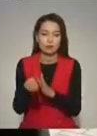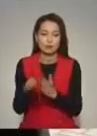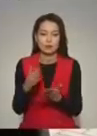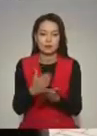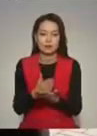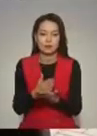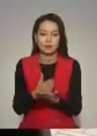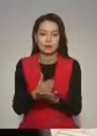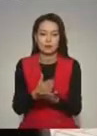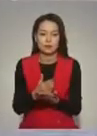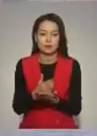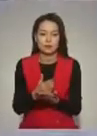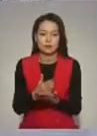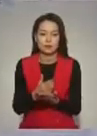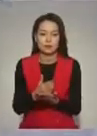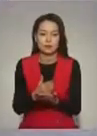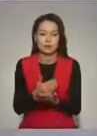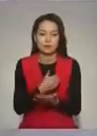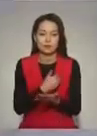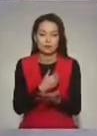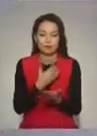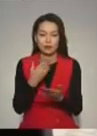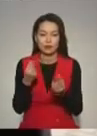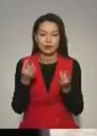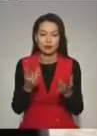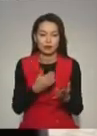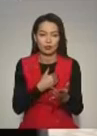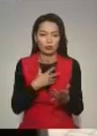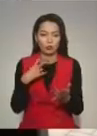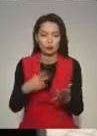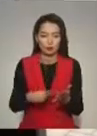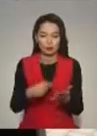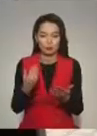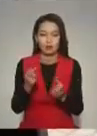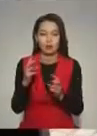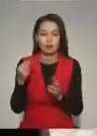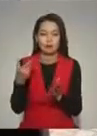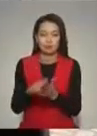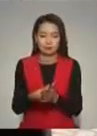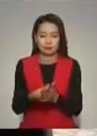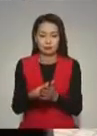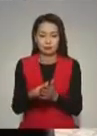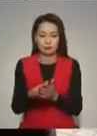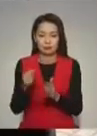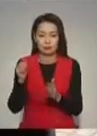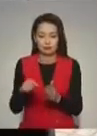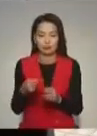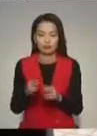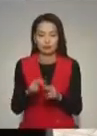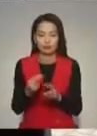я его своей дочери конечно Это хорошо если компенсацию упадет естественно